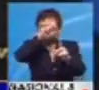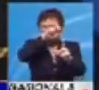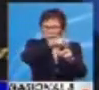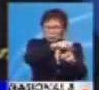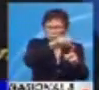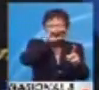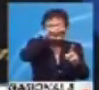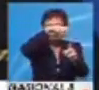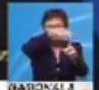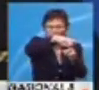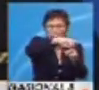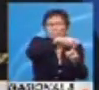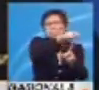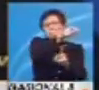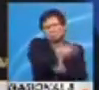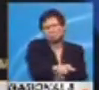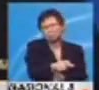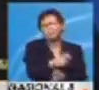subscribe